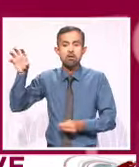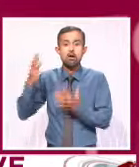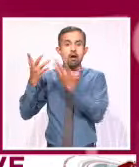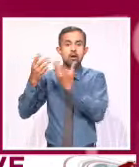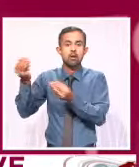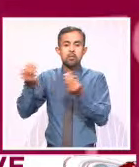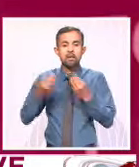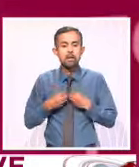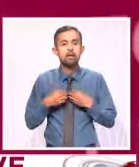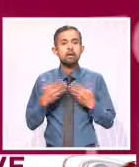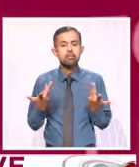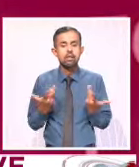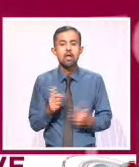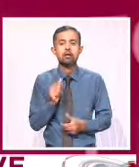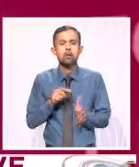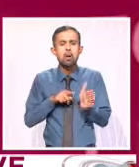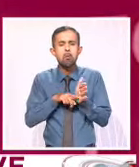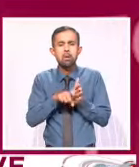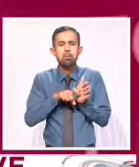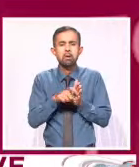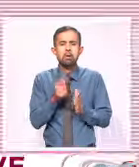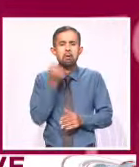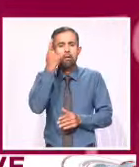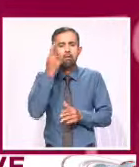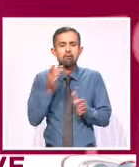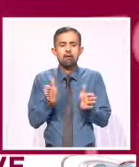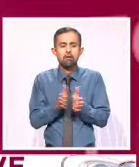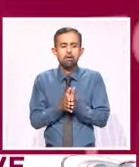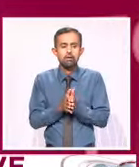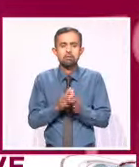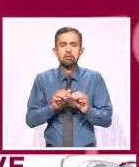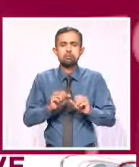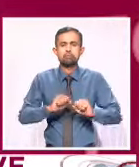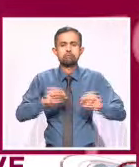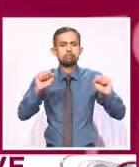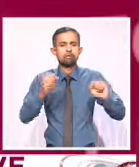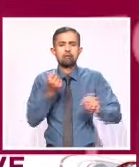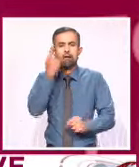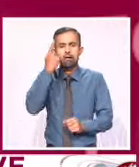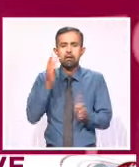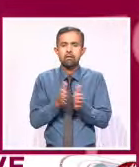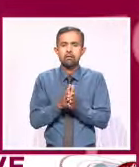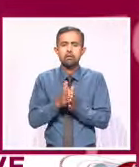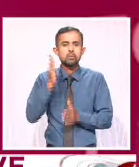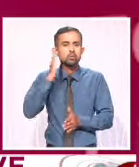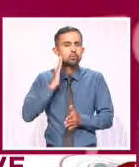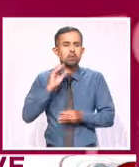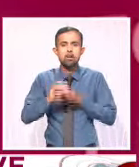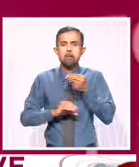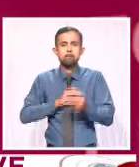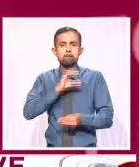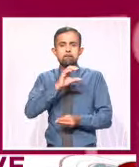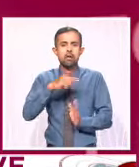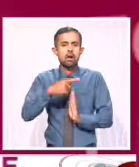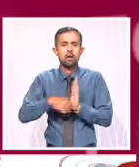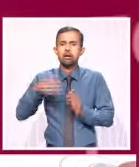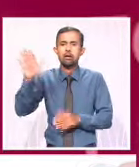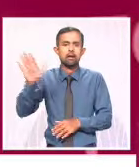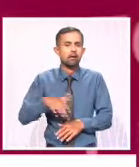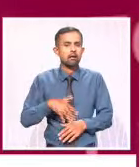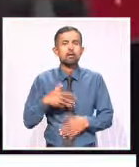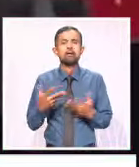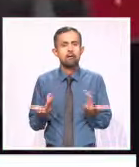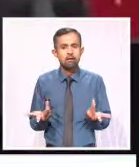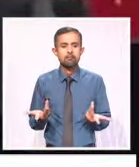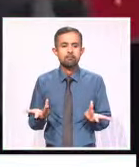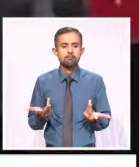අපිට එන්නේ නැත්තේ ඇයි? අපේ පැරණි මතවාද යටතේ මෙවැනි විරෝධාකල්ප යටතේ කවුරුවත් විදේශ ආයෝජකයෝ මේ රටට එන්නේ